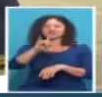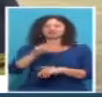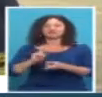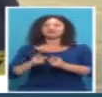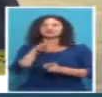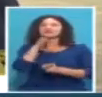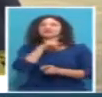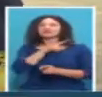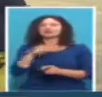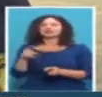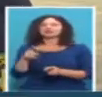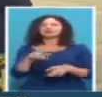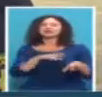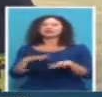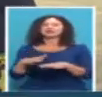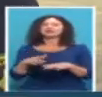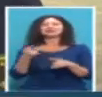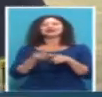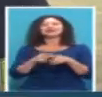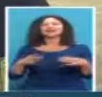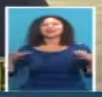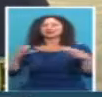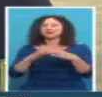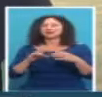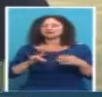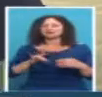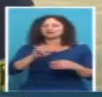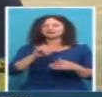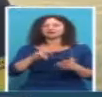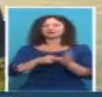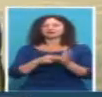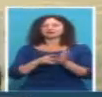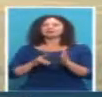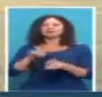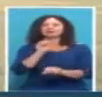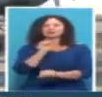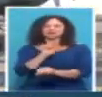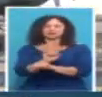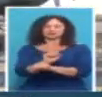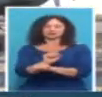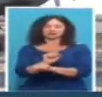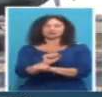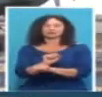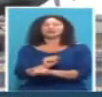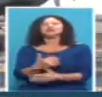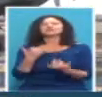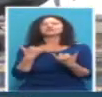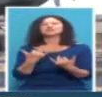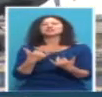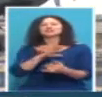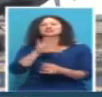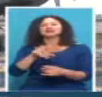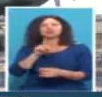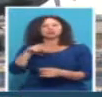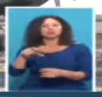настоящее время деятельность авиакомпании по выполнению авиационных работ приостановлена. Как оказалось, не все сотрудники